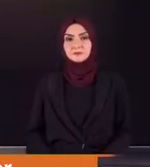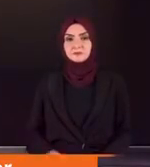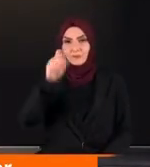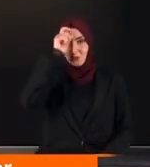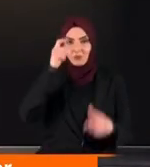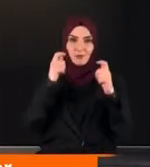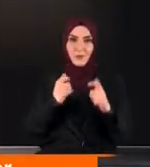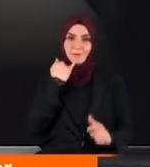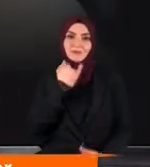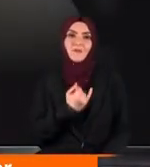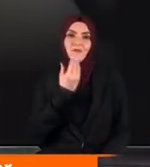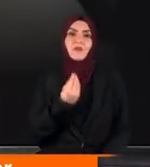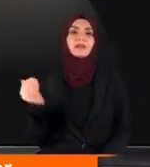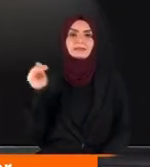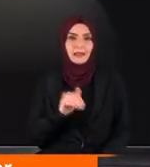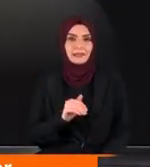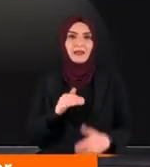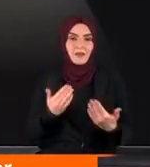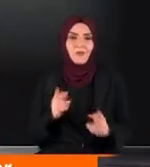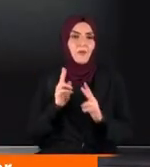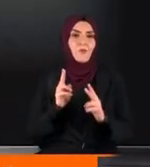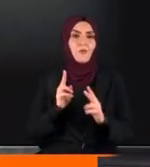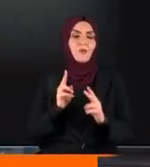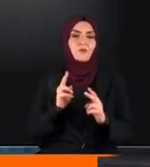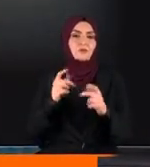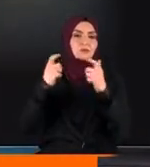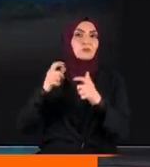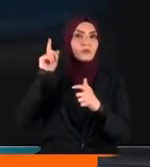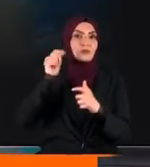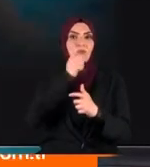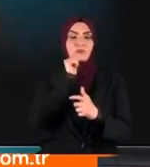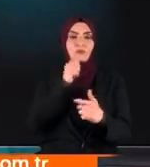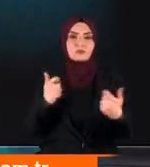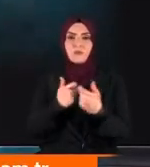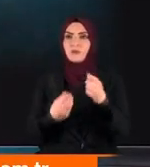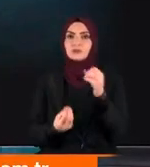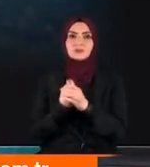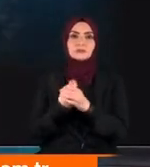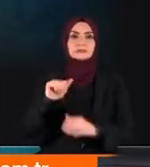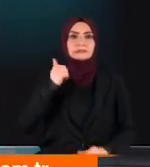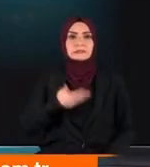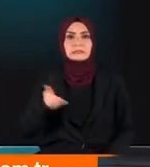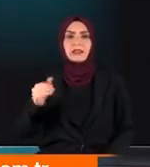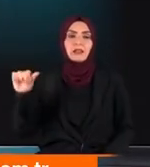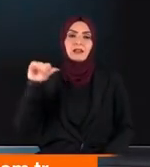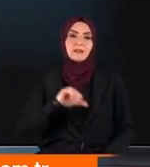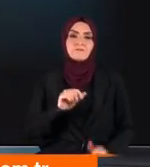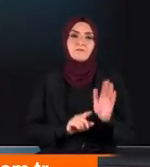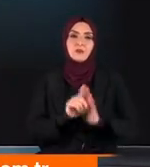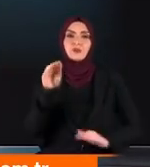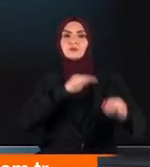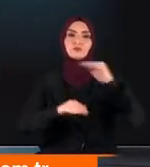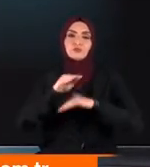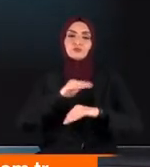Ülkemize misafir olarak gelen ama ülkelerinde savaş çıkınca geri dönemeyen başarılı yüzücülerle tanıştıracağız şimdi sizi. Ukraynalı